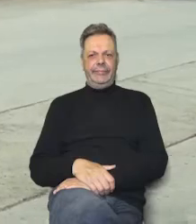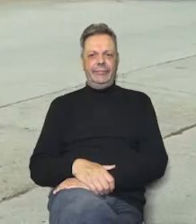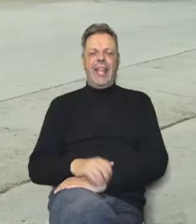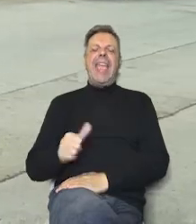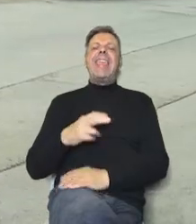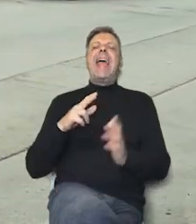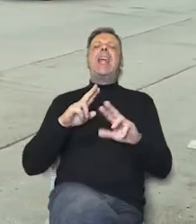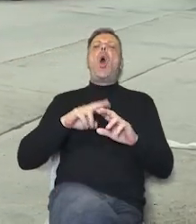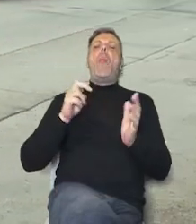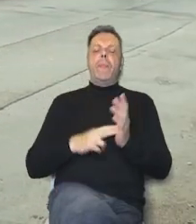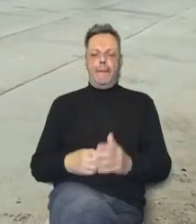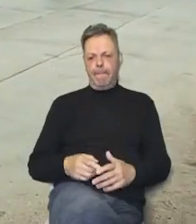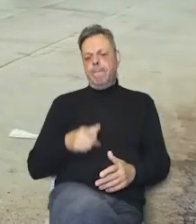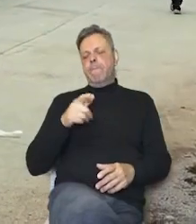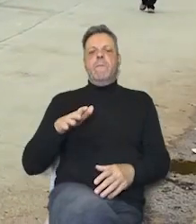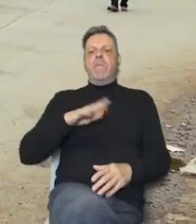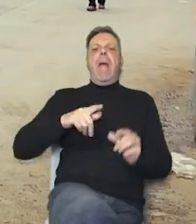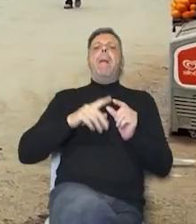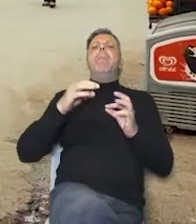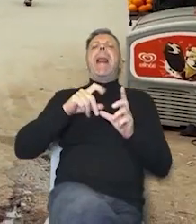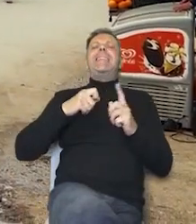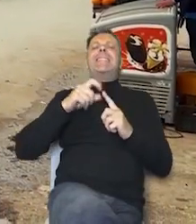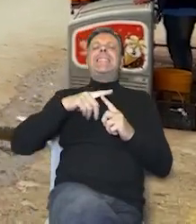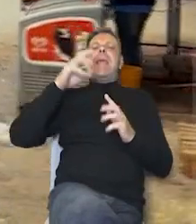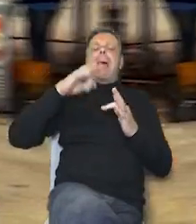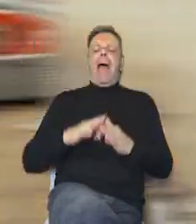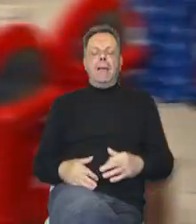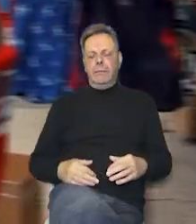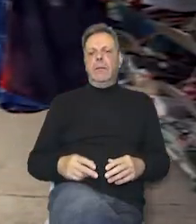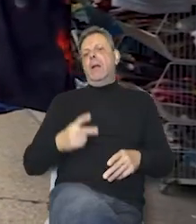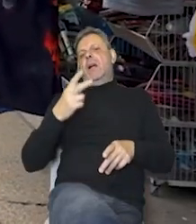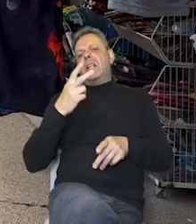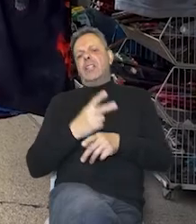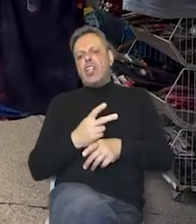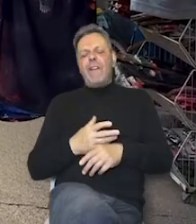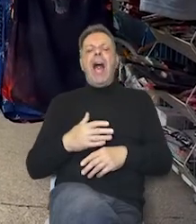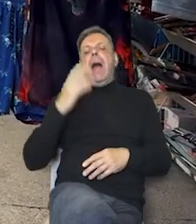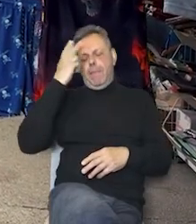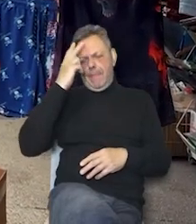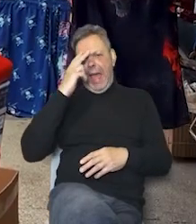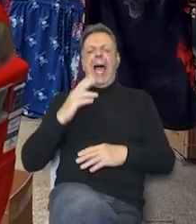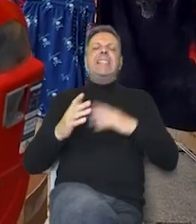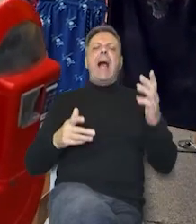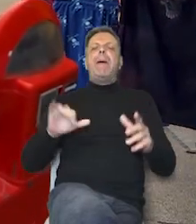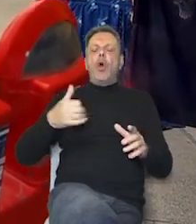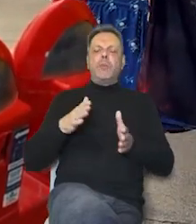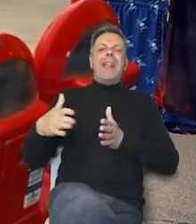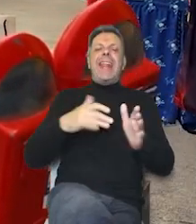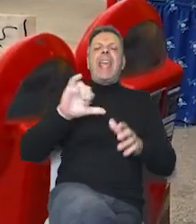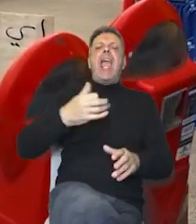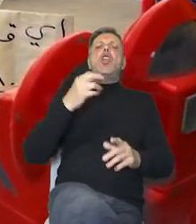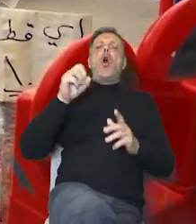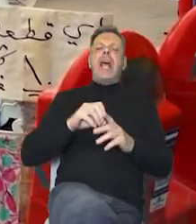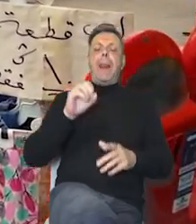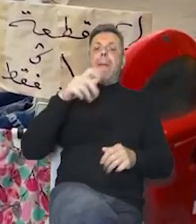Jerihon se nalazi u autonomnom palestinskom teritoriju, palestinskoj državi, na zapadnoj obali rijeke Jordan, 15